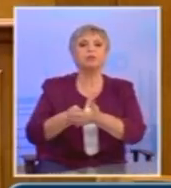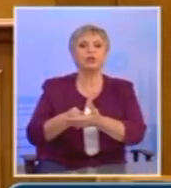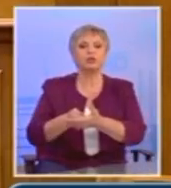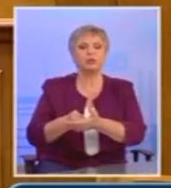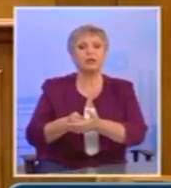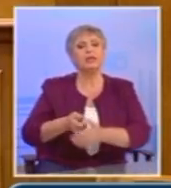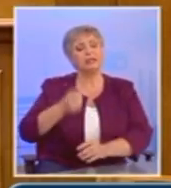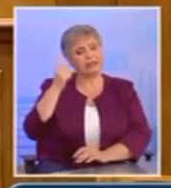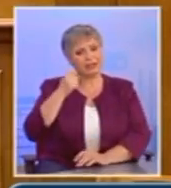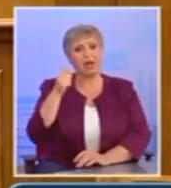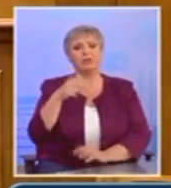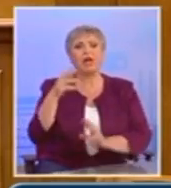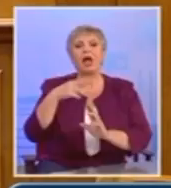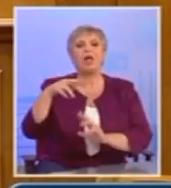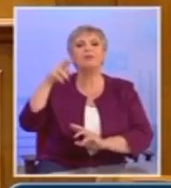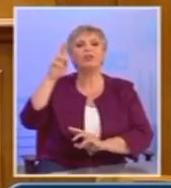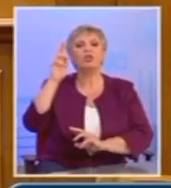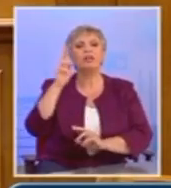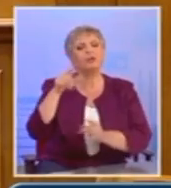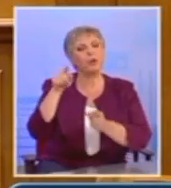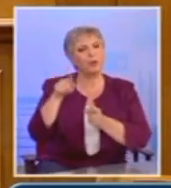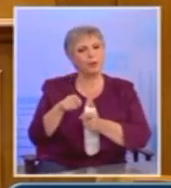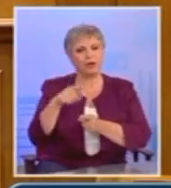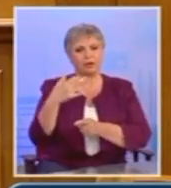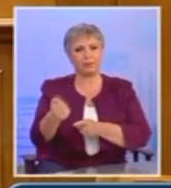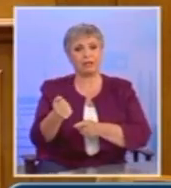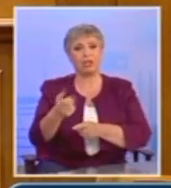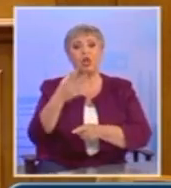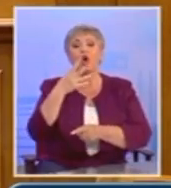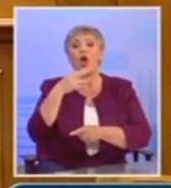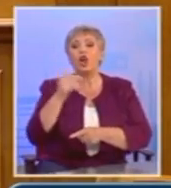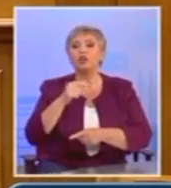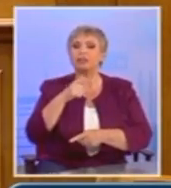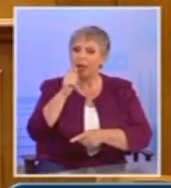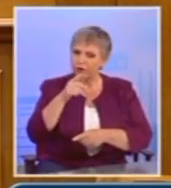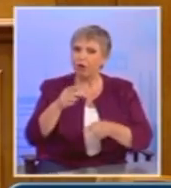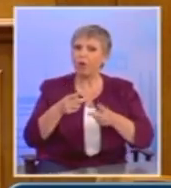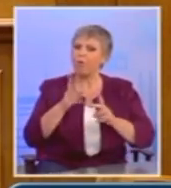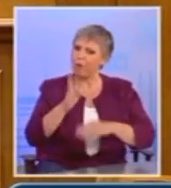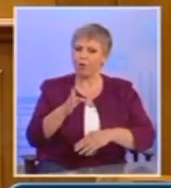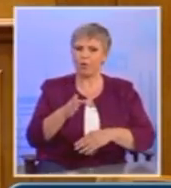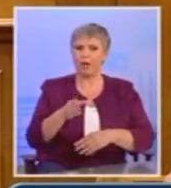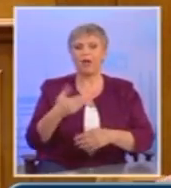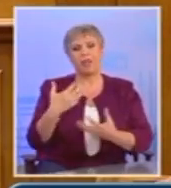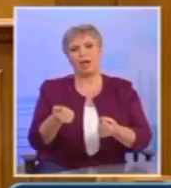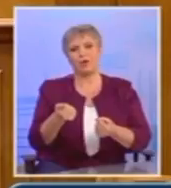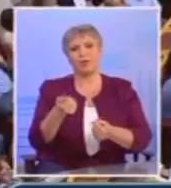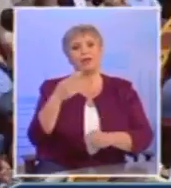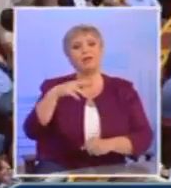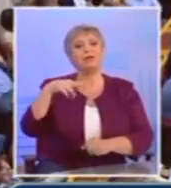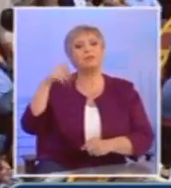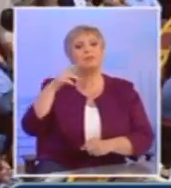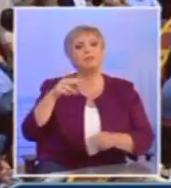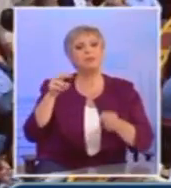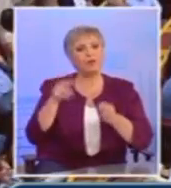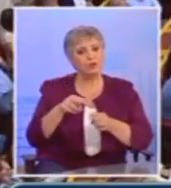γνωστόν ο ESM προβλέπει αυτή τη δυνατότητα, τα χαμηλότερα επιτόκια και ενδεχομένως την μετακύληση